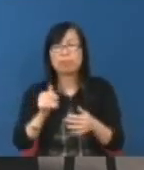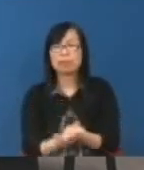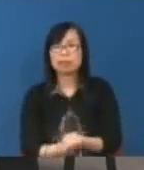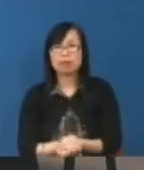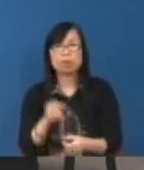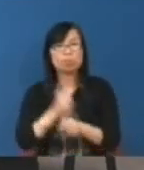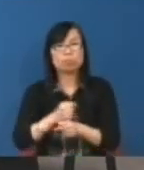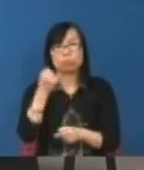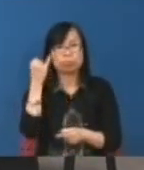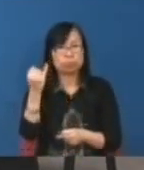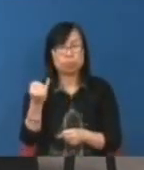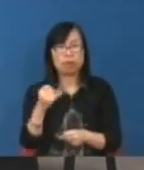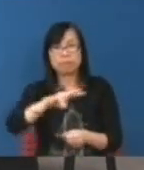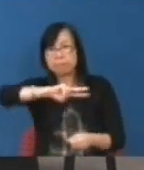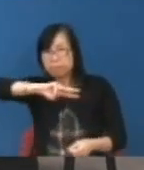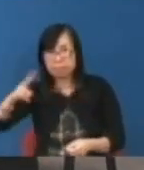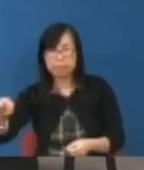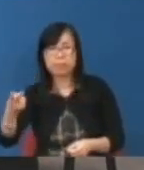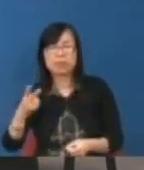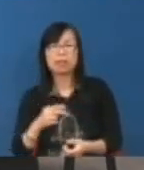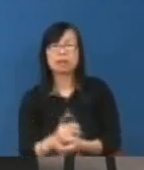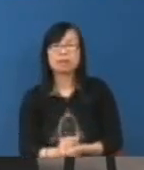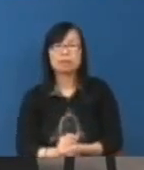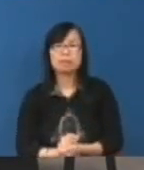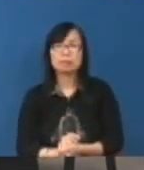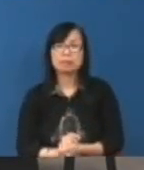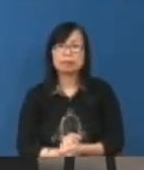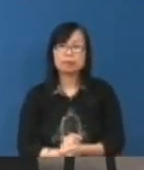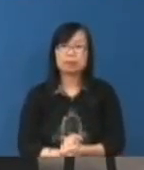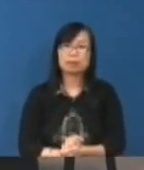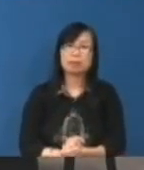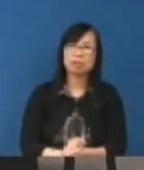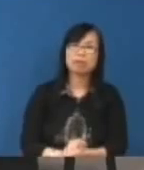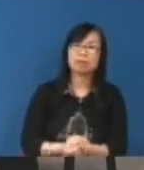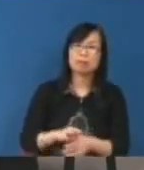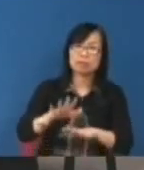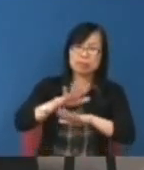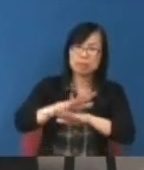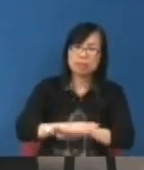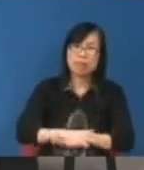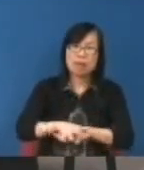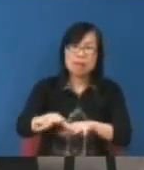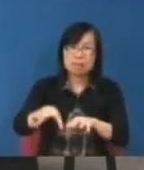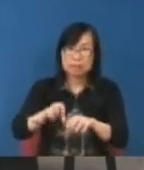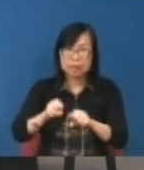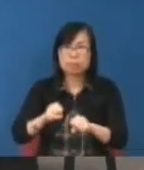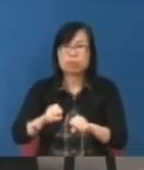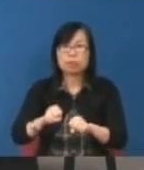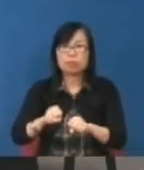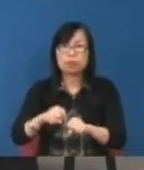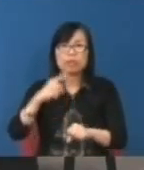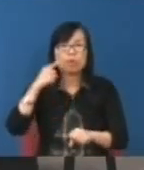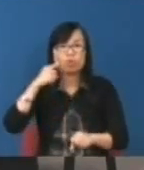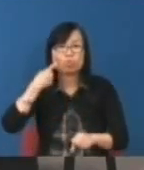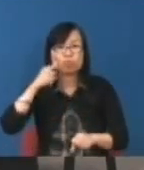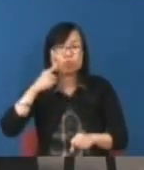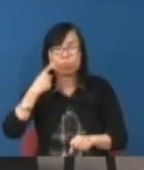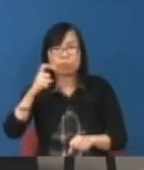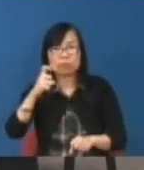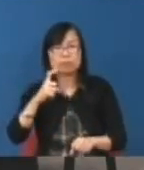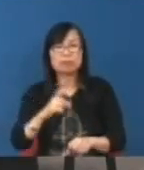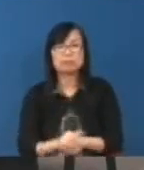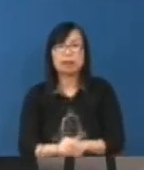嘢啦，就調佢去做咩咧？就調佢去做救市專家啦，就是、孫九招啦，